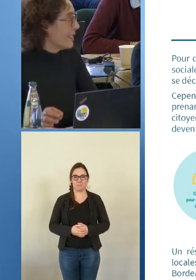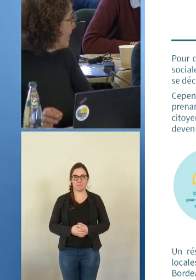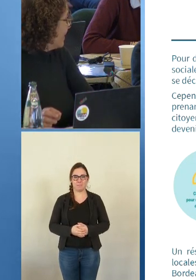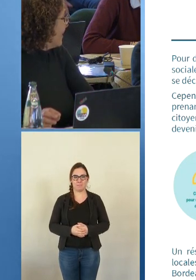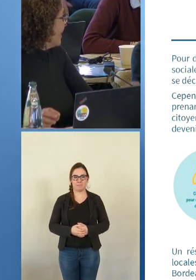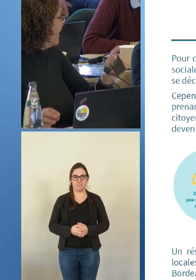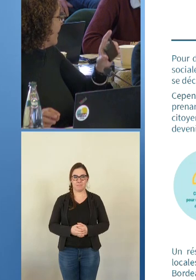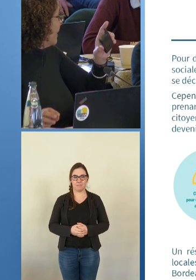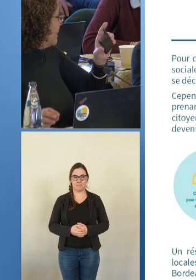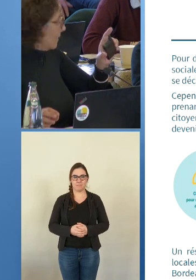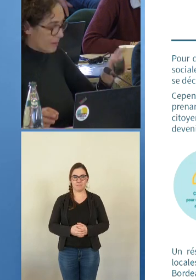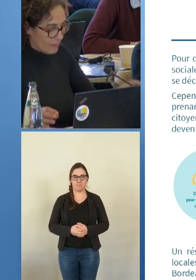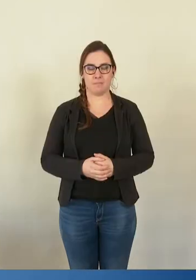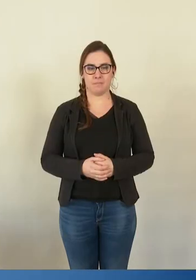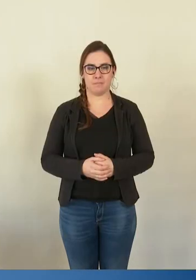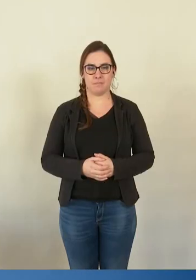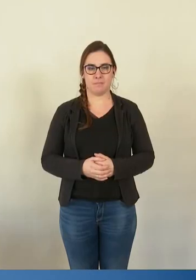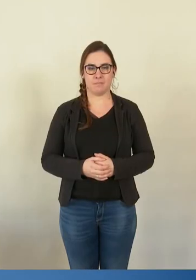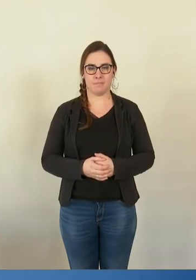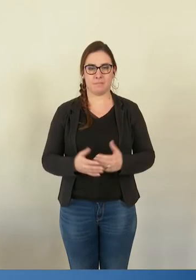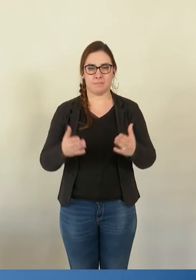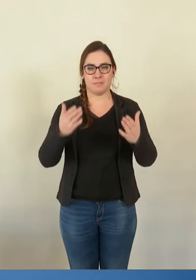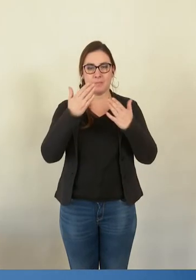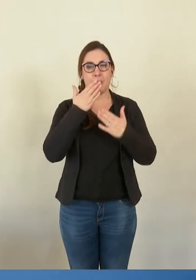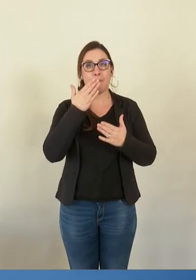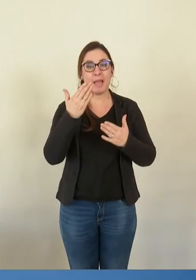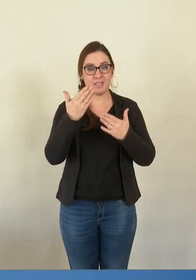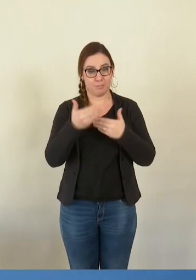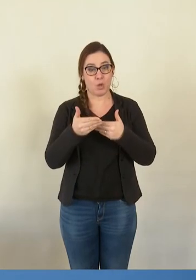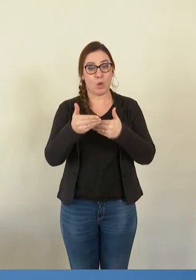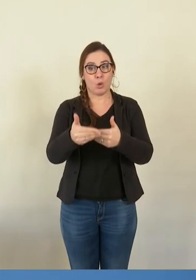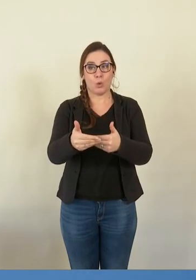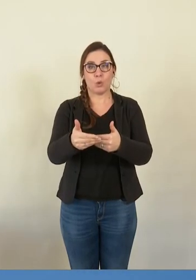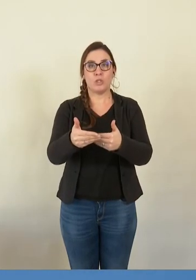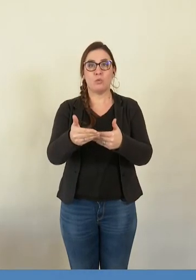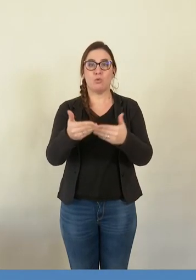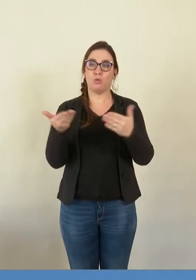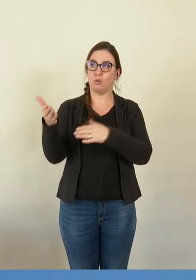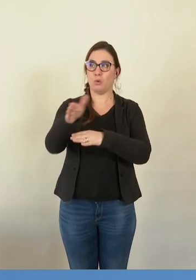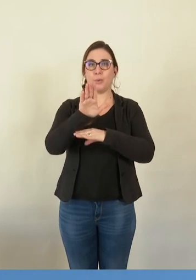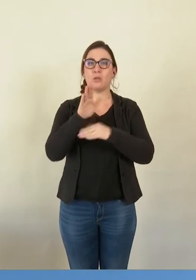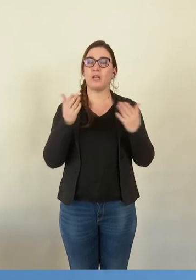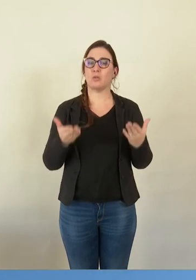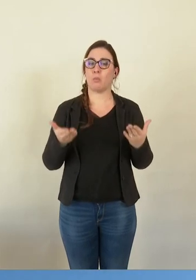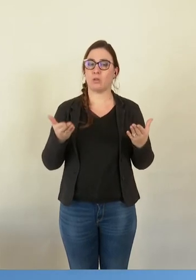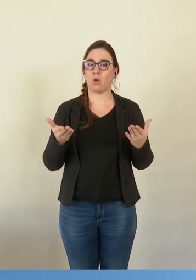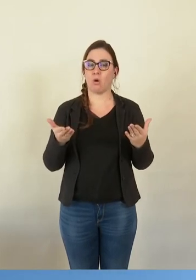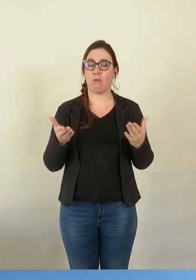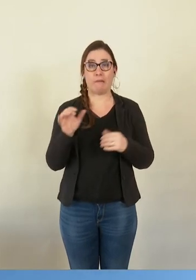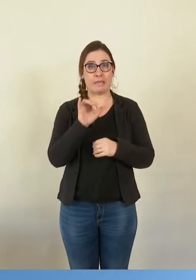Bordeaux merci nous continuons cette présentation